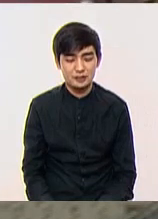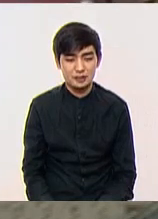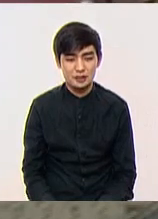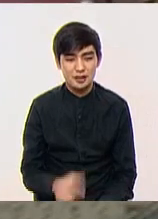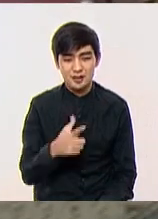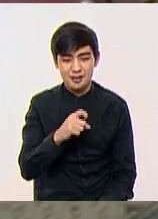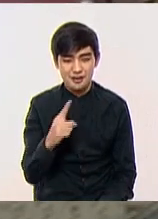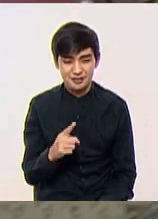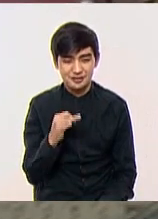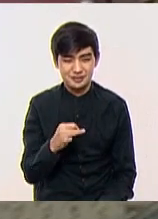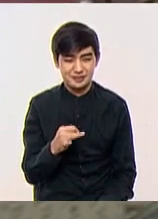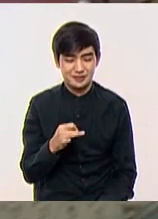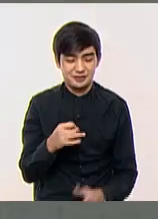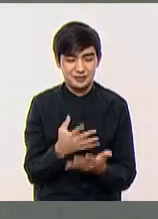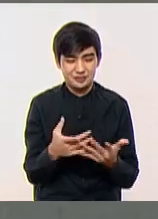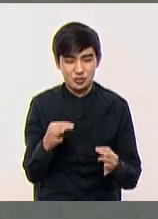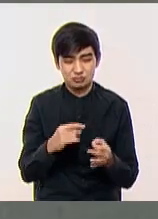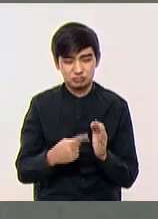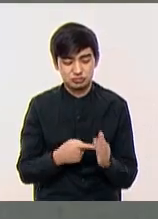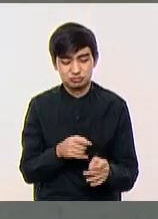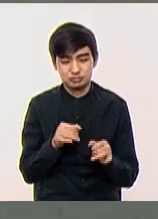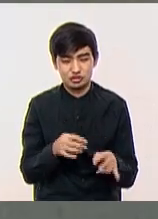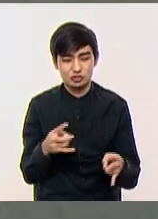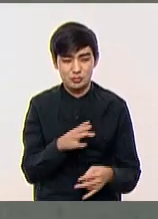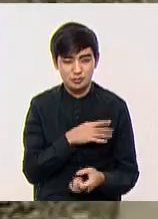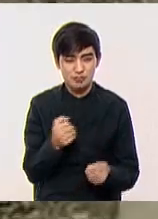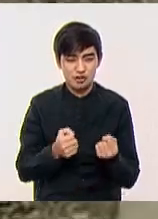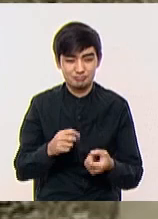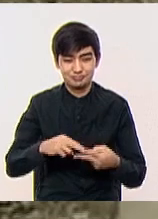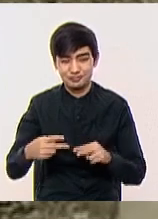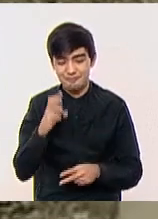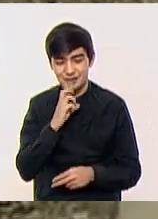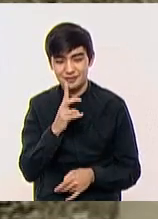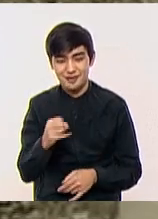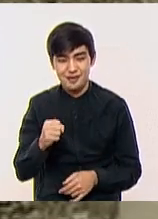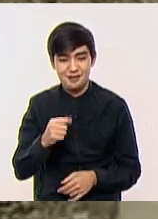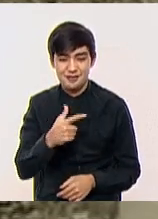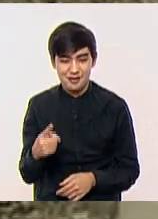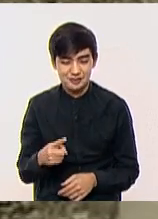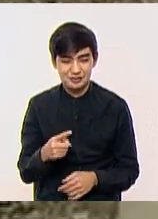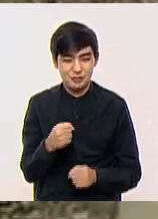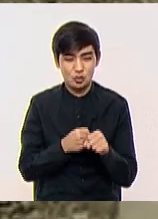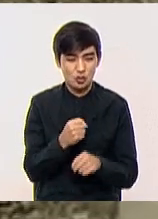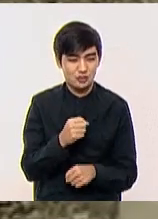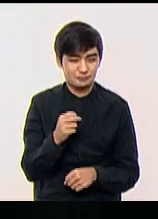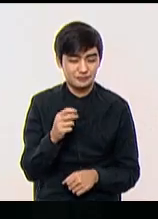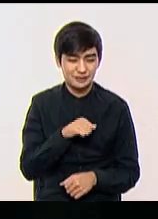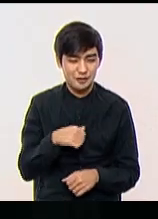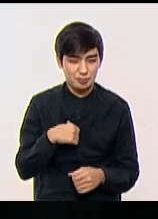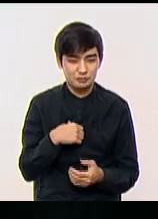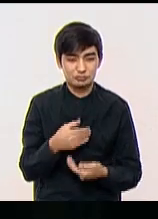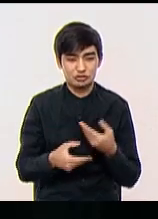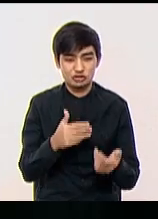Парниковые газы – глобальный вопрос, требующий скорейшего решения. Перевод транспорта с бензина и дизеля на газомоторное топливо – один из самых действенных